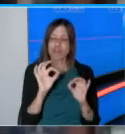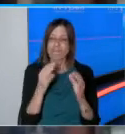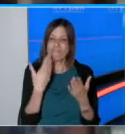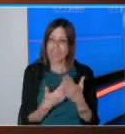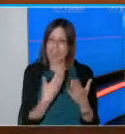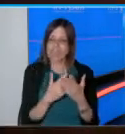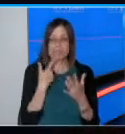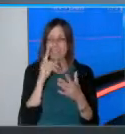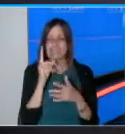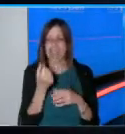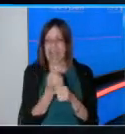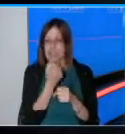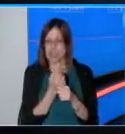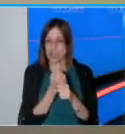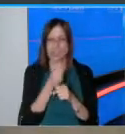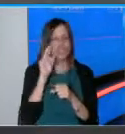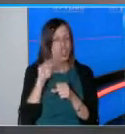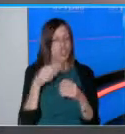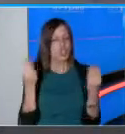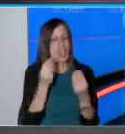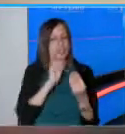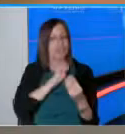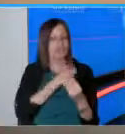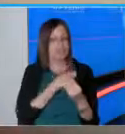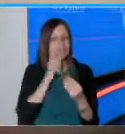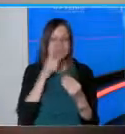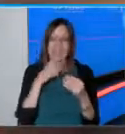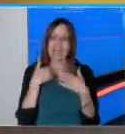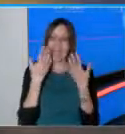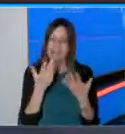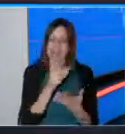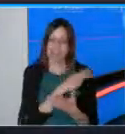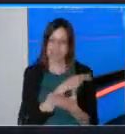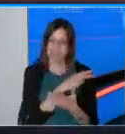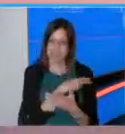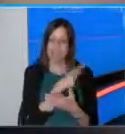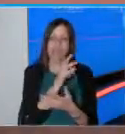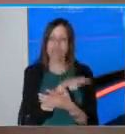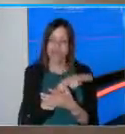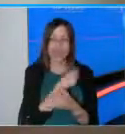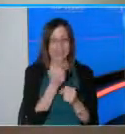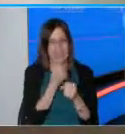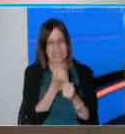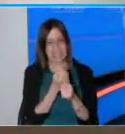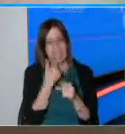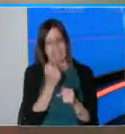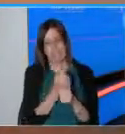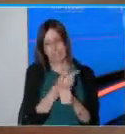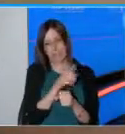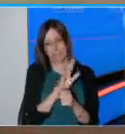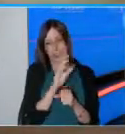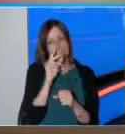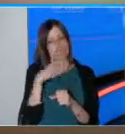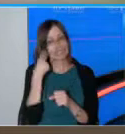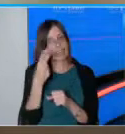תכלס, מה צריך לעשות? יש כלים לשב"כ שצריך לתת אותם למשטרה, שהמשטרה תבצע את הפעילות הזאת, זה